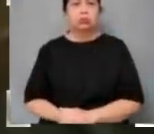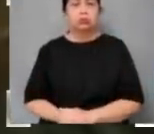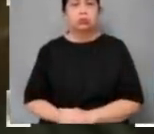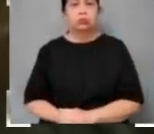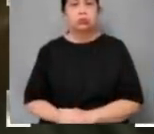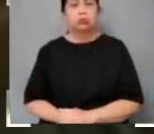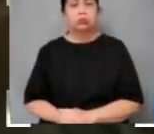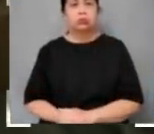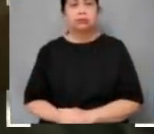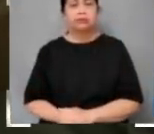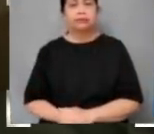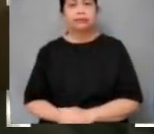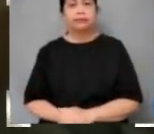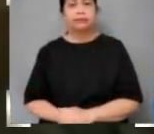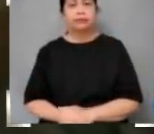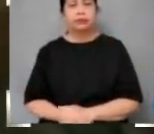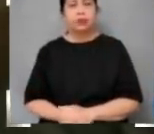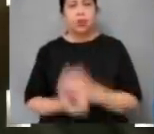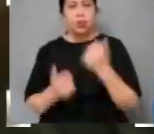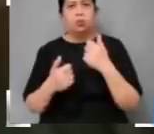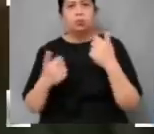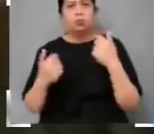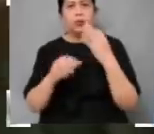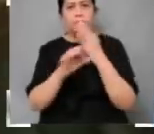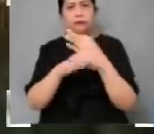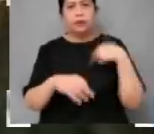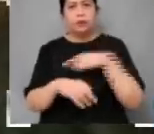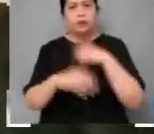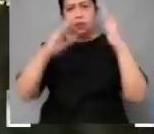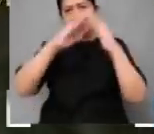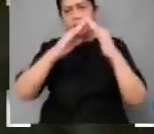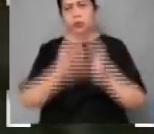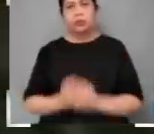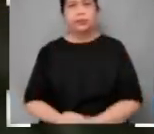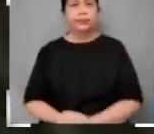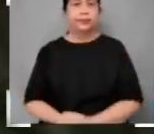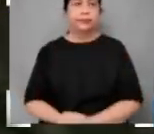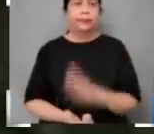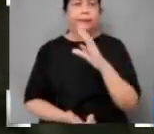na maayos yung bahay namin at saka